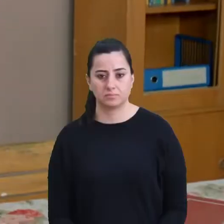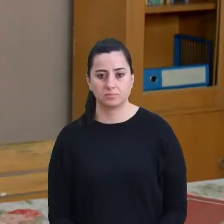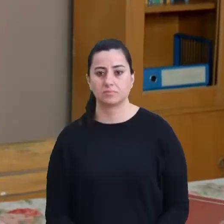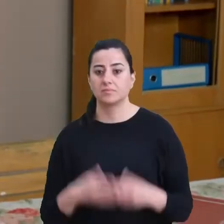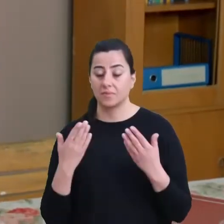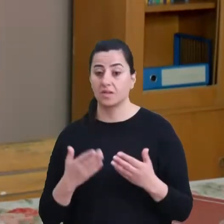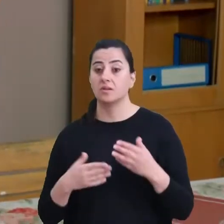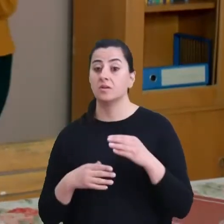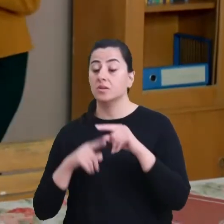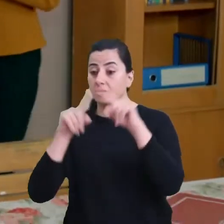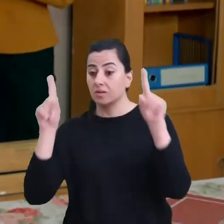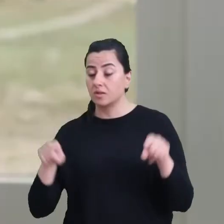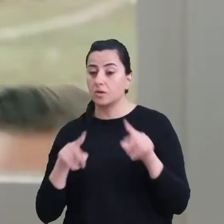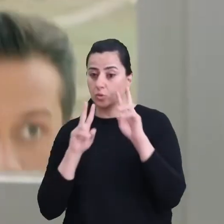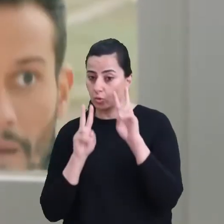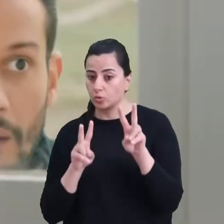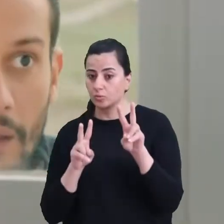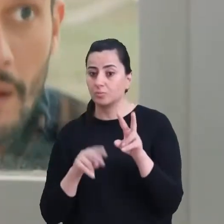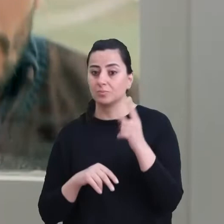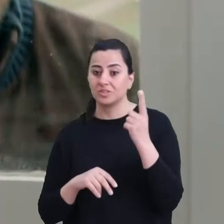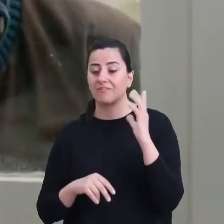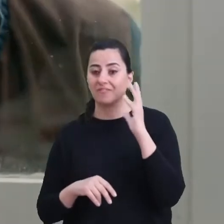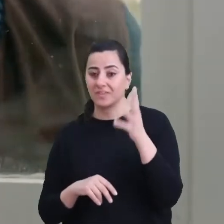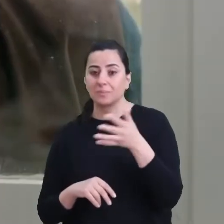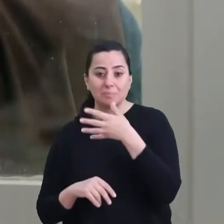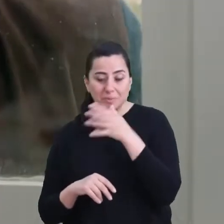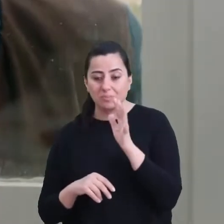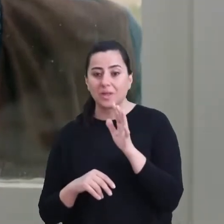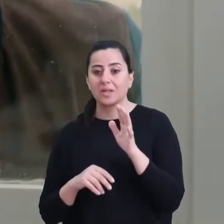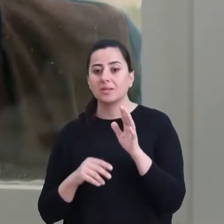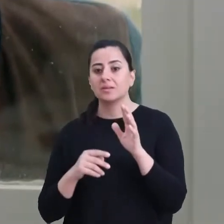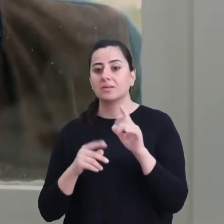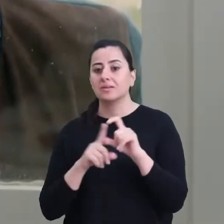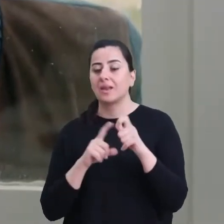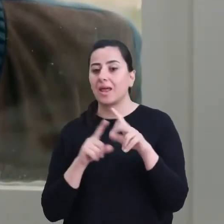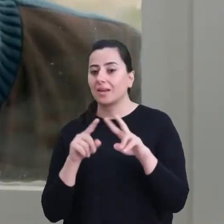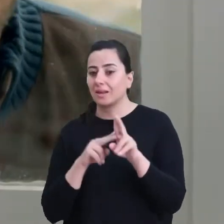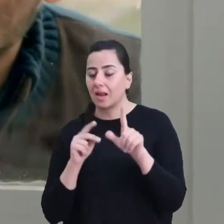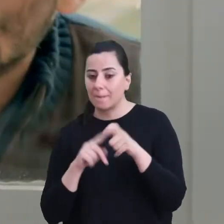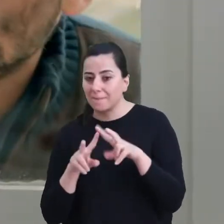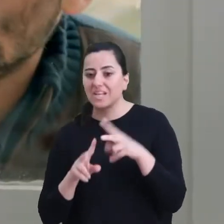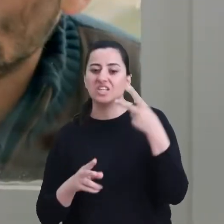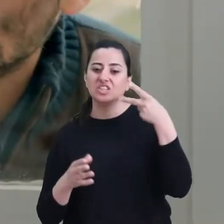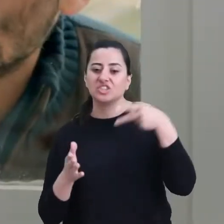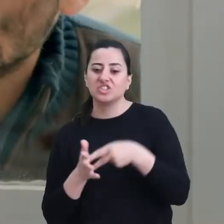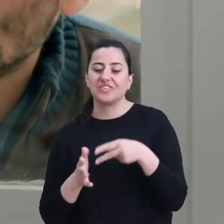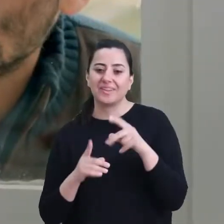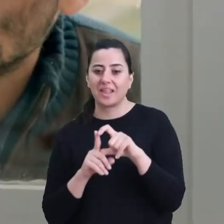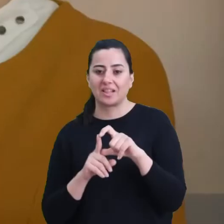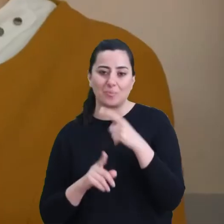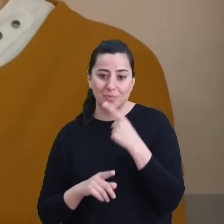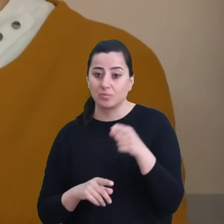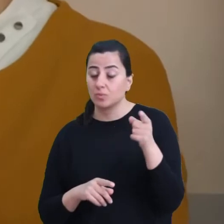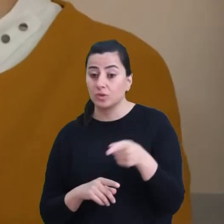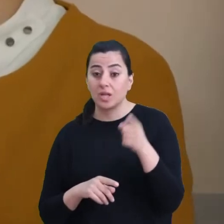Evet. Tahtada görmüş olduğunuz gibi birden fazla bilinmeyeni olan denklemlere çift bilinmeyenli denklem denir. Bu tip